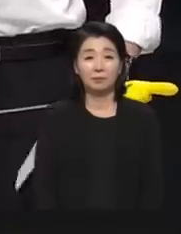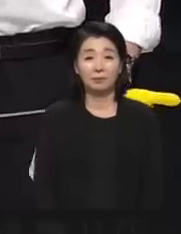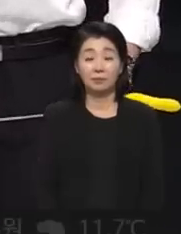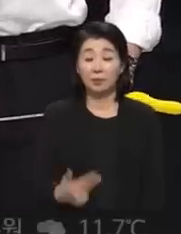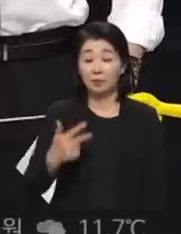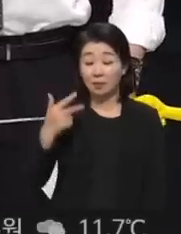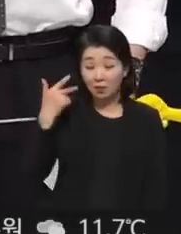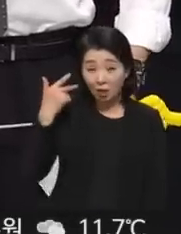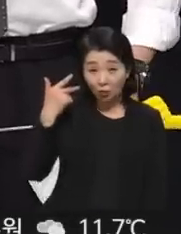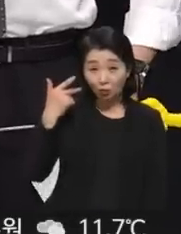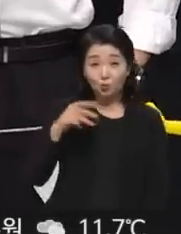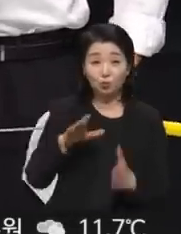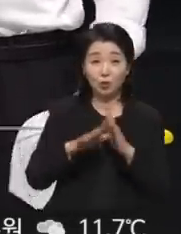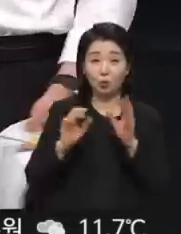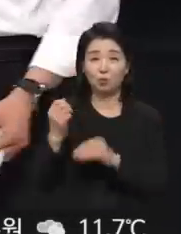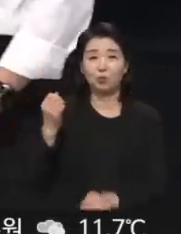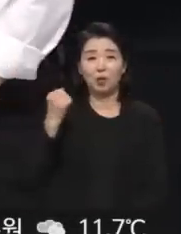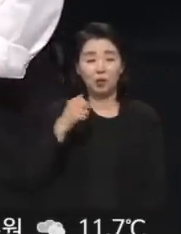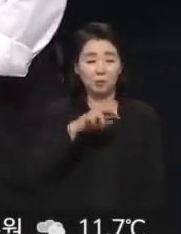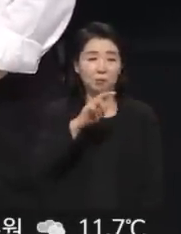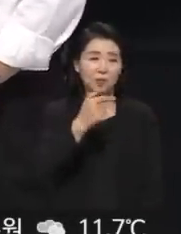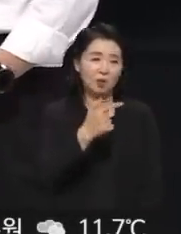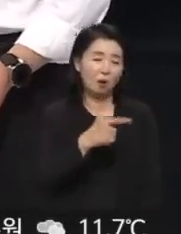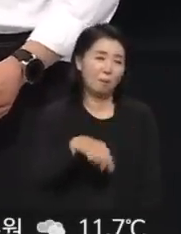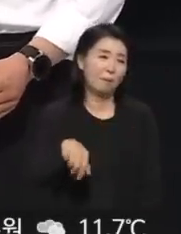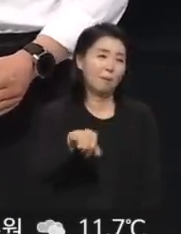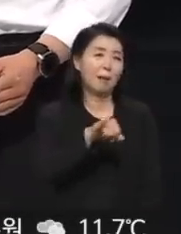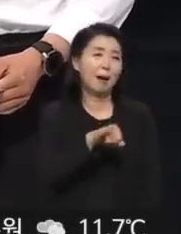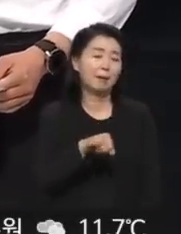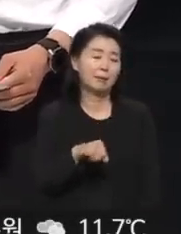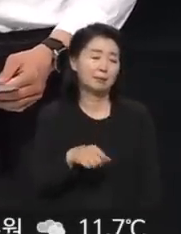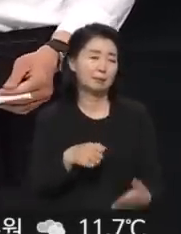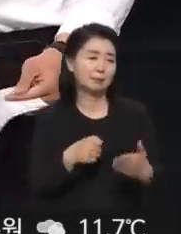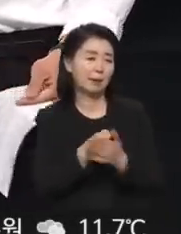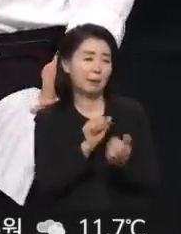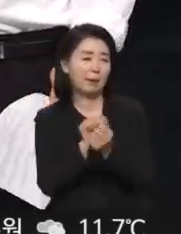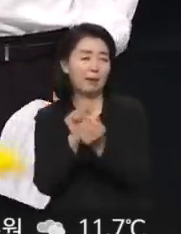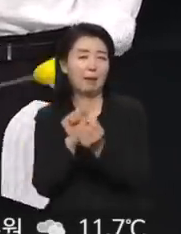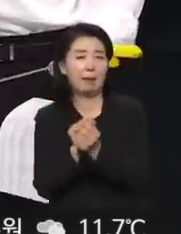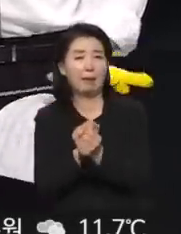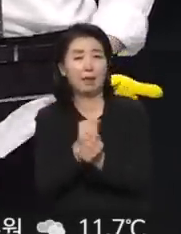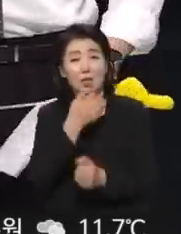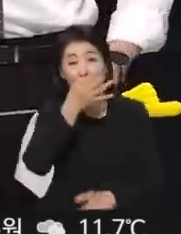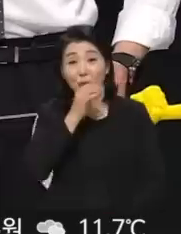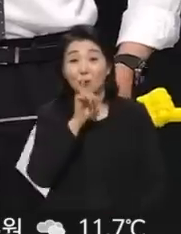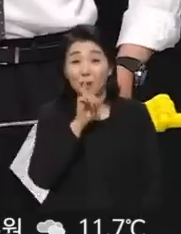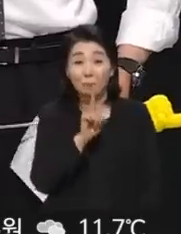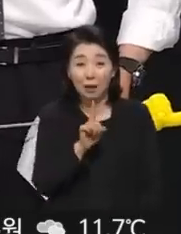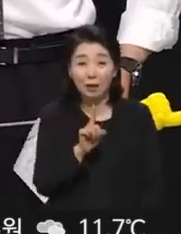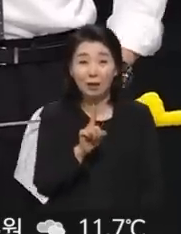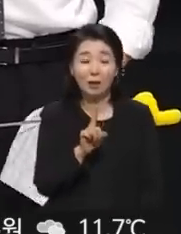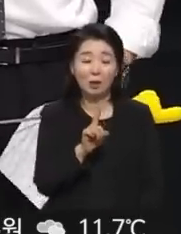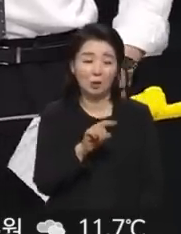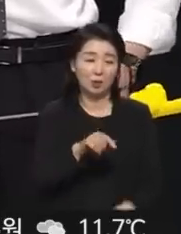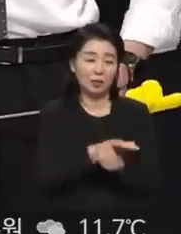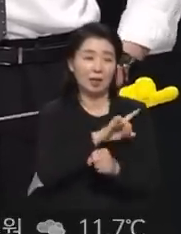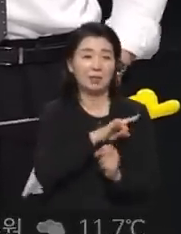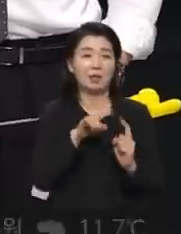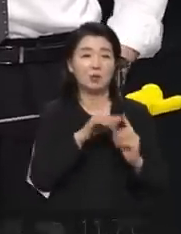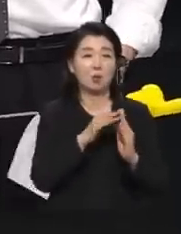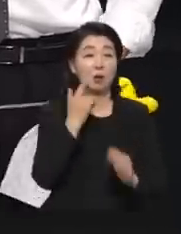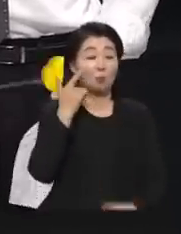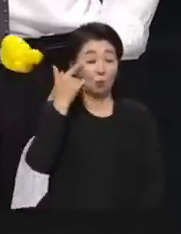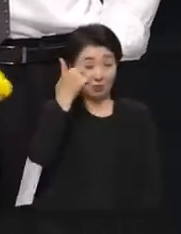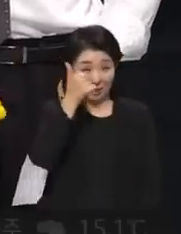지난주 주민에서 국민의힘이 이 전광훈 바이러스로 몸살을 앓고 있다고 설명드렸죠. 이 사랑제일교회 목사 전광훈